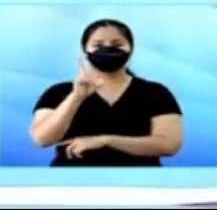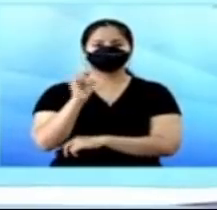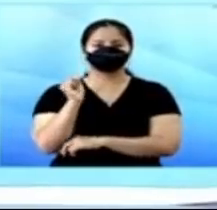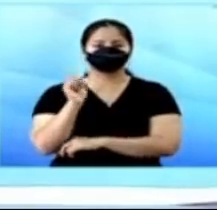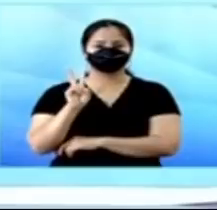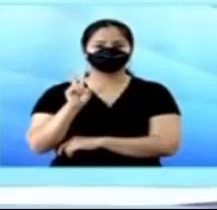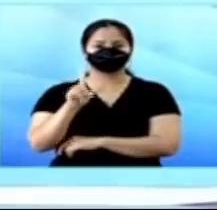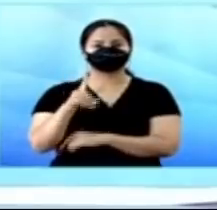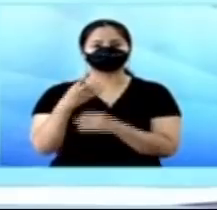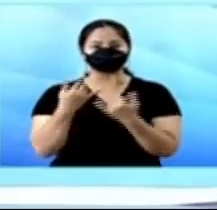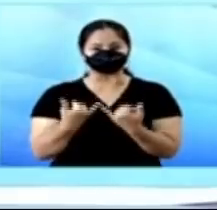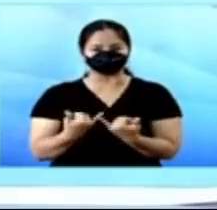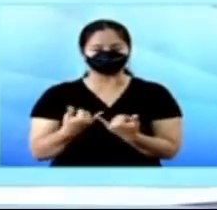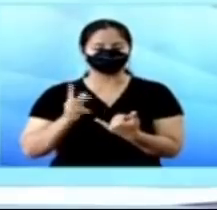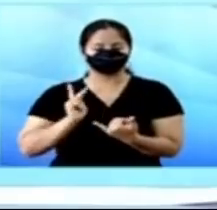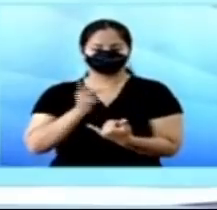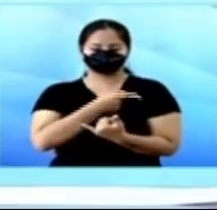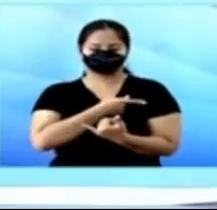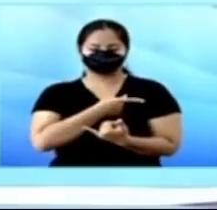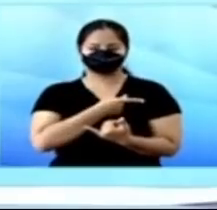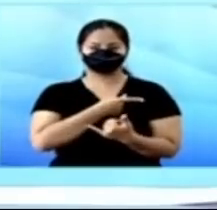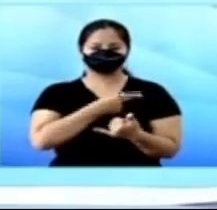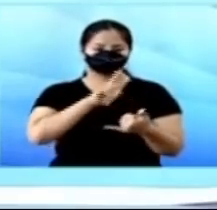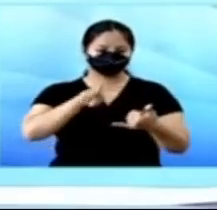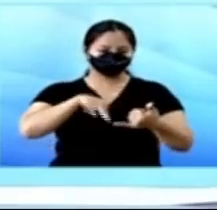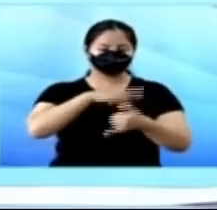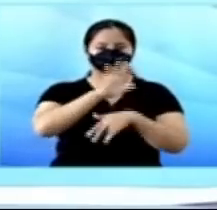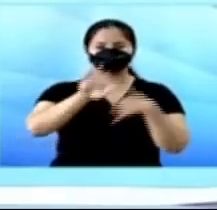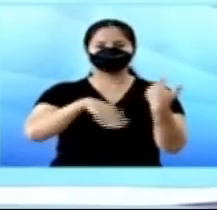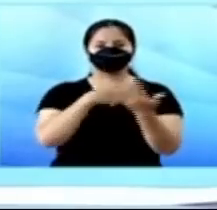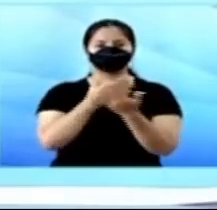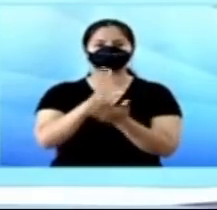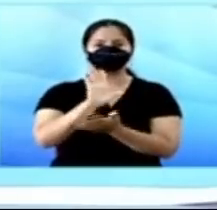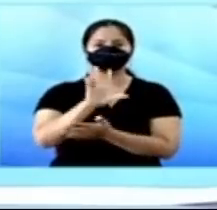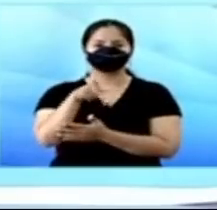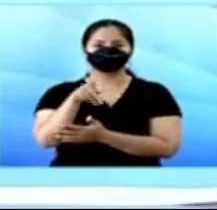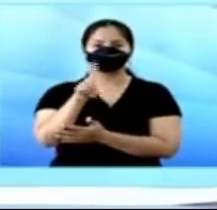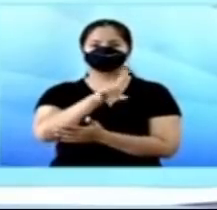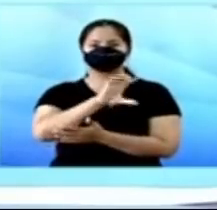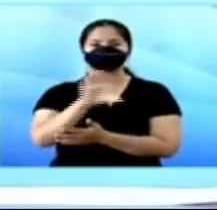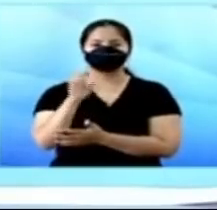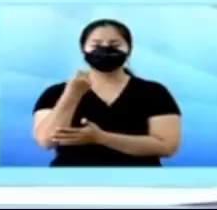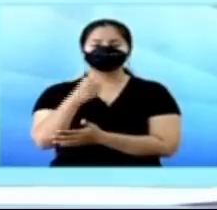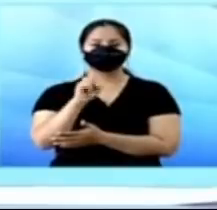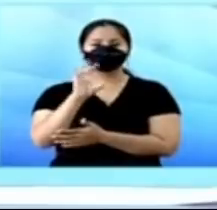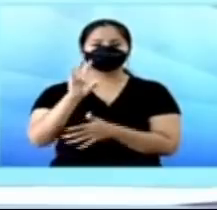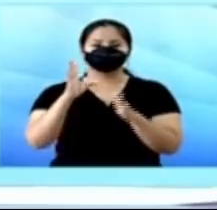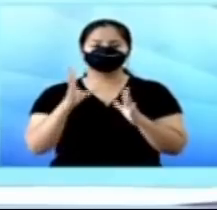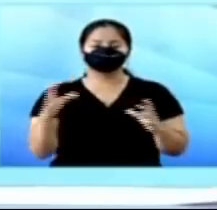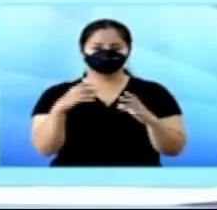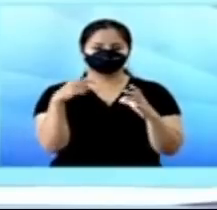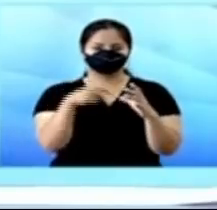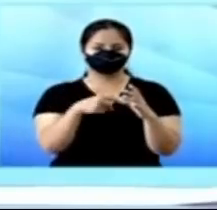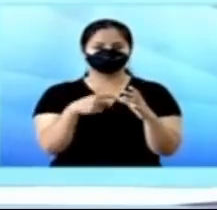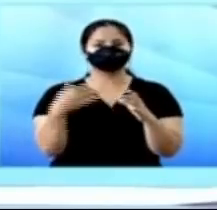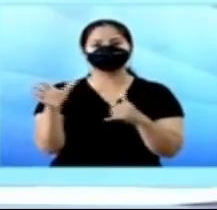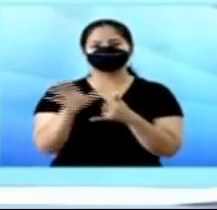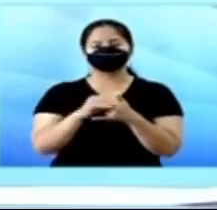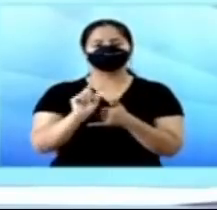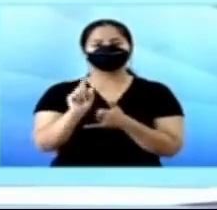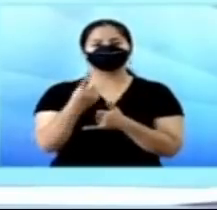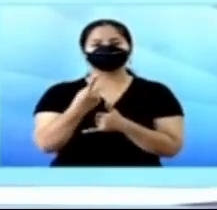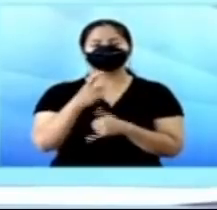19 กันยา 2021นี้พวกเขาได้กวดทั้งหมด 5,117 คนในนั้นกวดพบผู้ติดเชื้อ